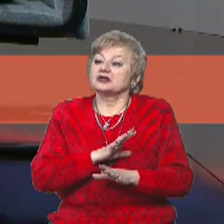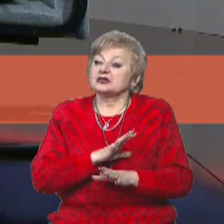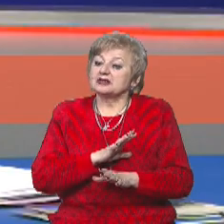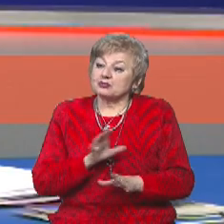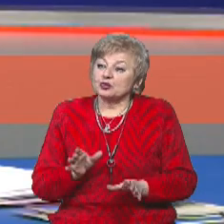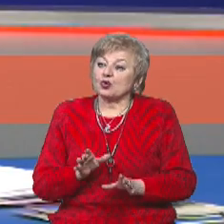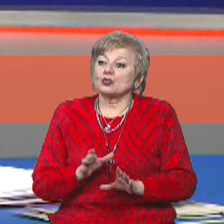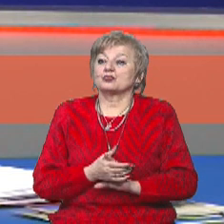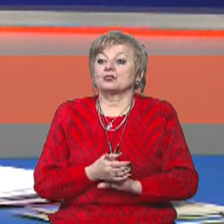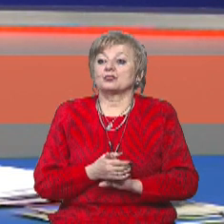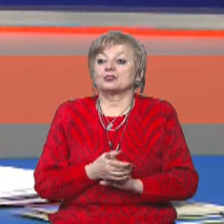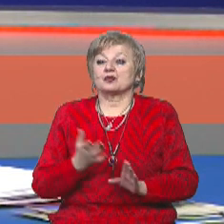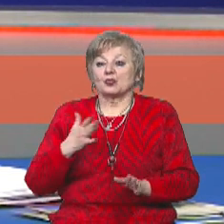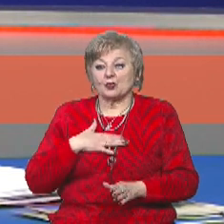пробачте.